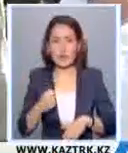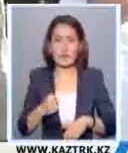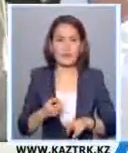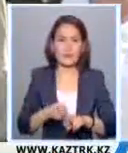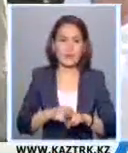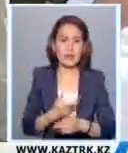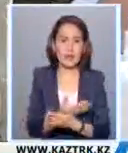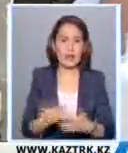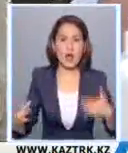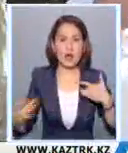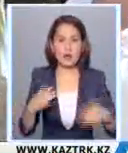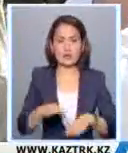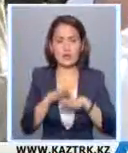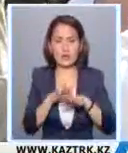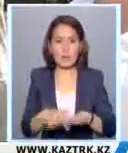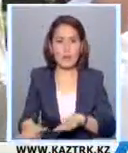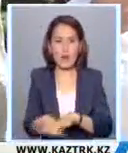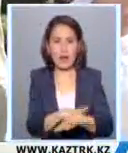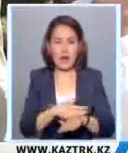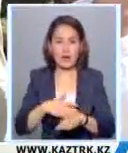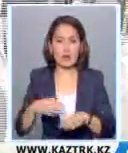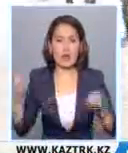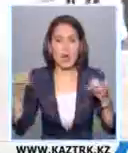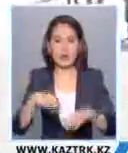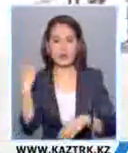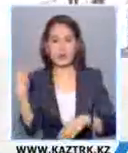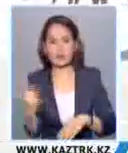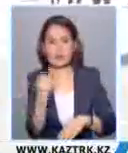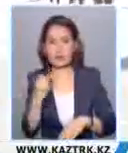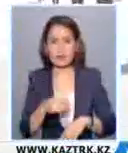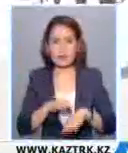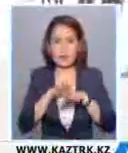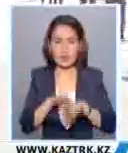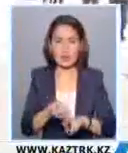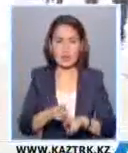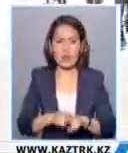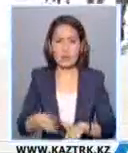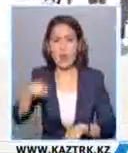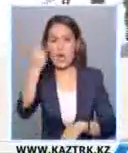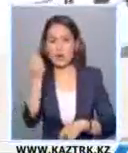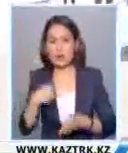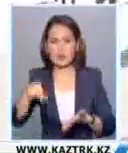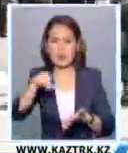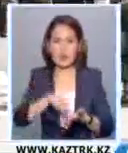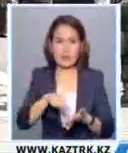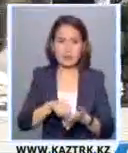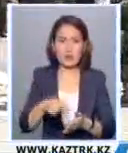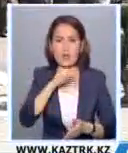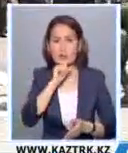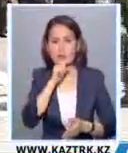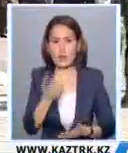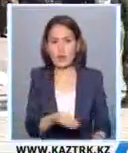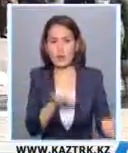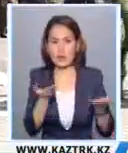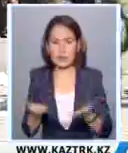түрлерін көрсетіп, қарапайым жұртшылықтың таңдайын қақтырды. Сонымен қатар бүгінгі шеруді Ұлы Отан соғысы ардагерлері де бірі қалмай тамашалады. Жыл